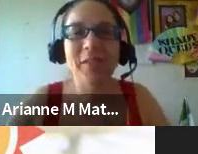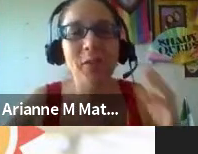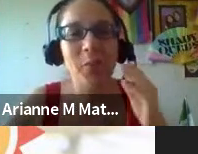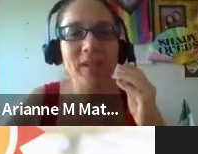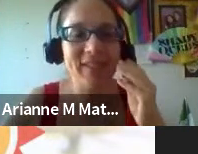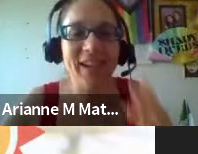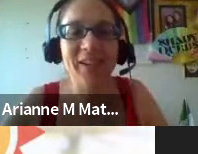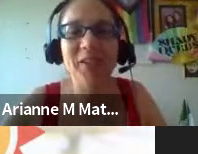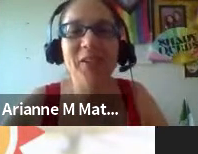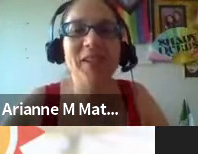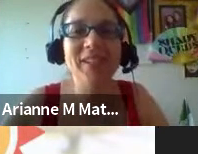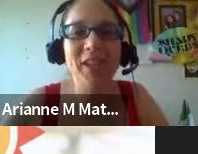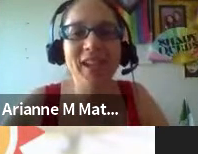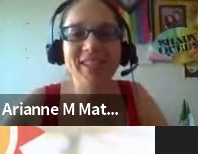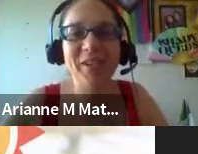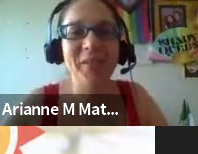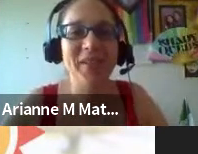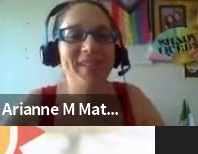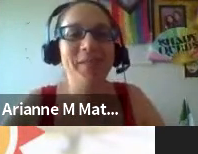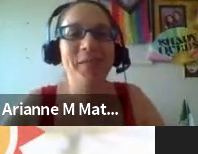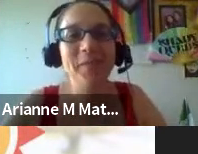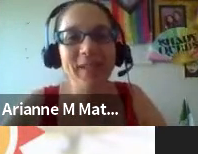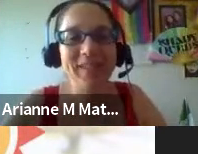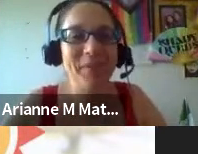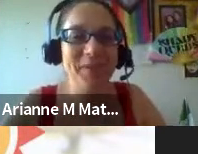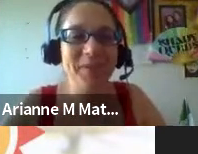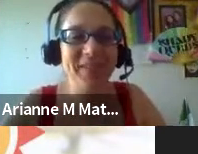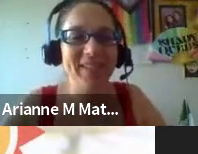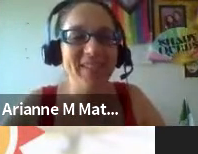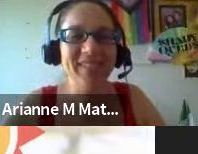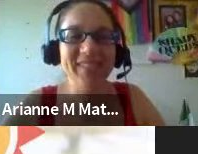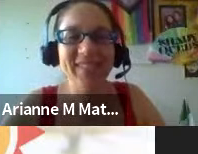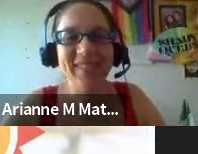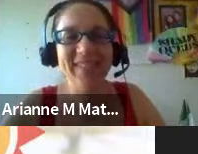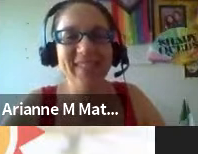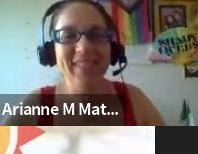je travaille au ministère de l'Éducation. Merci beaucoup.